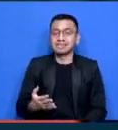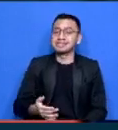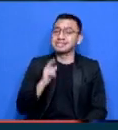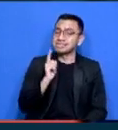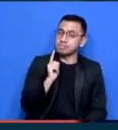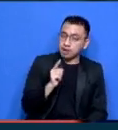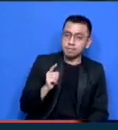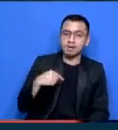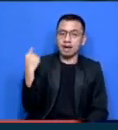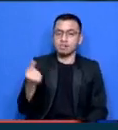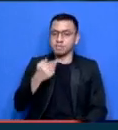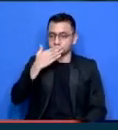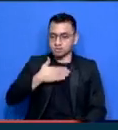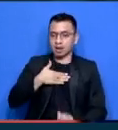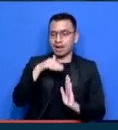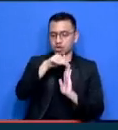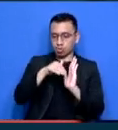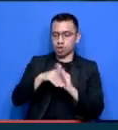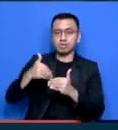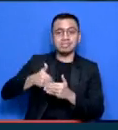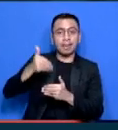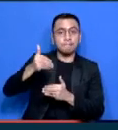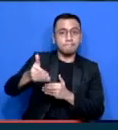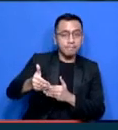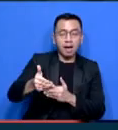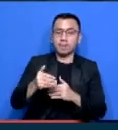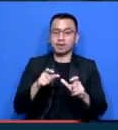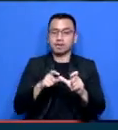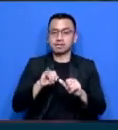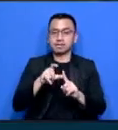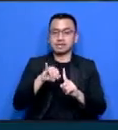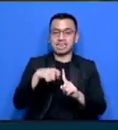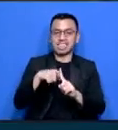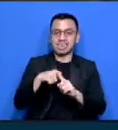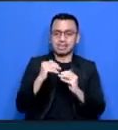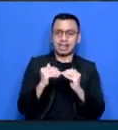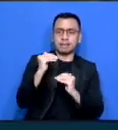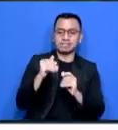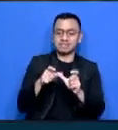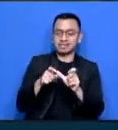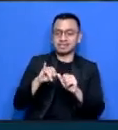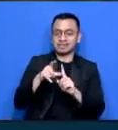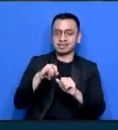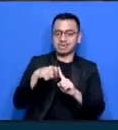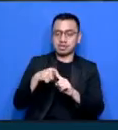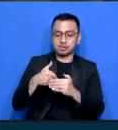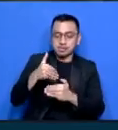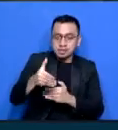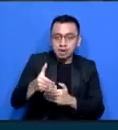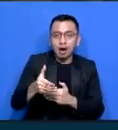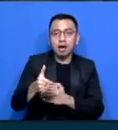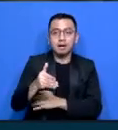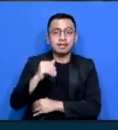proses tahapan-tahapan penyelidikan dahulu kemudian naik ke tahap Sidik dan untuk hari jumat minggu yang lalu itu kita